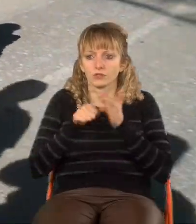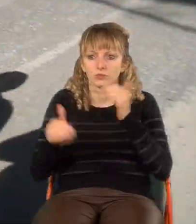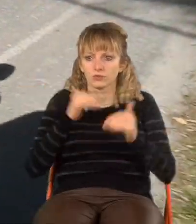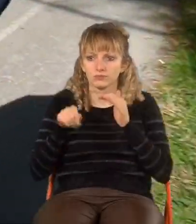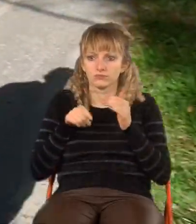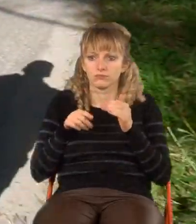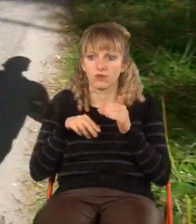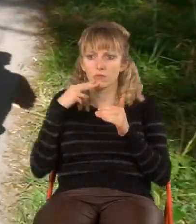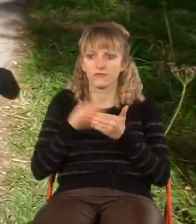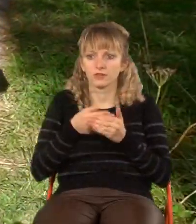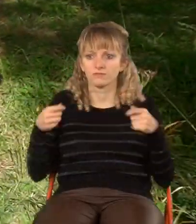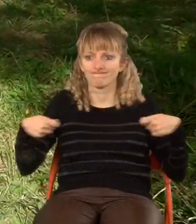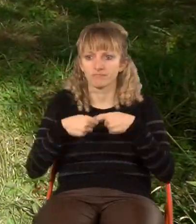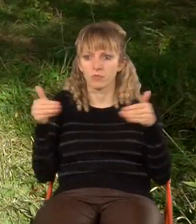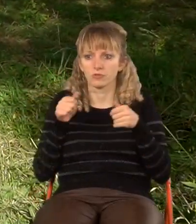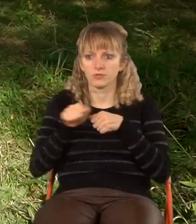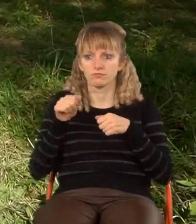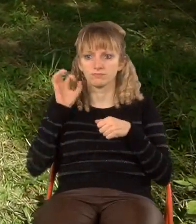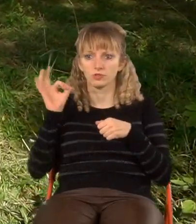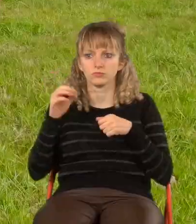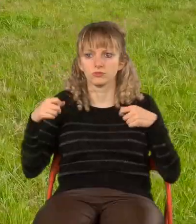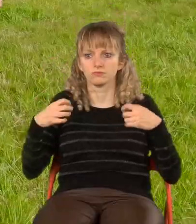Wycieczka górska przy odpowiednim przygotowaniu może być